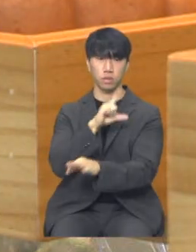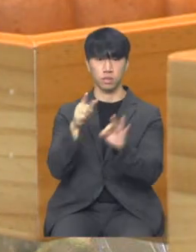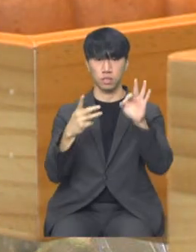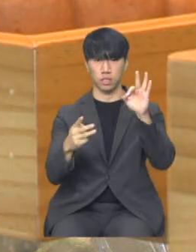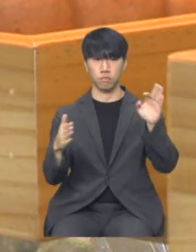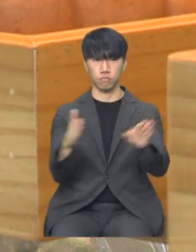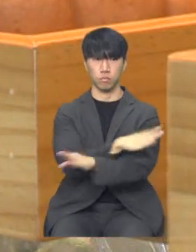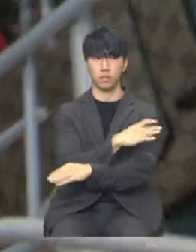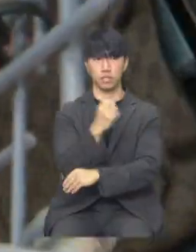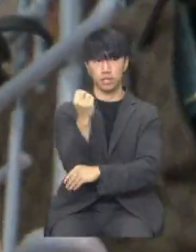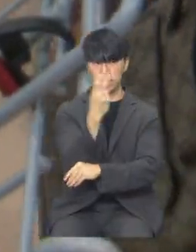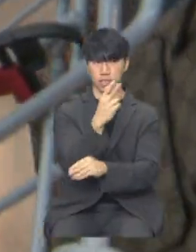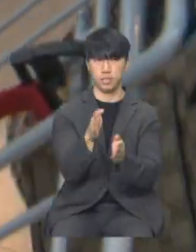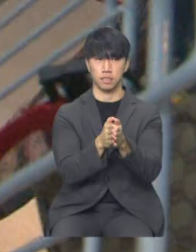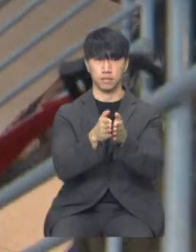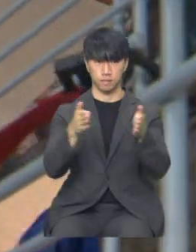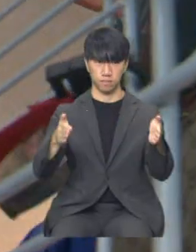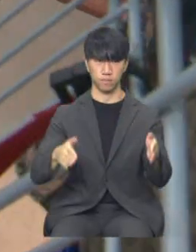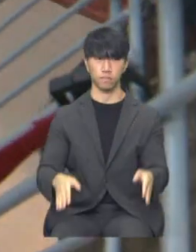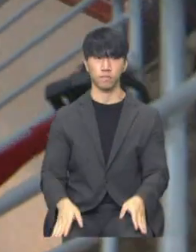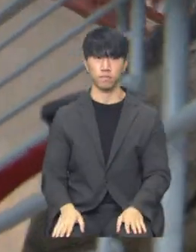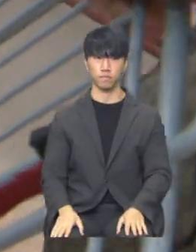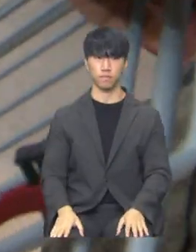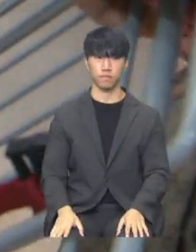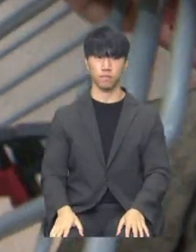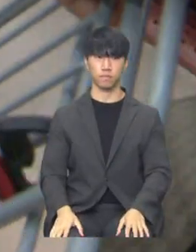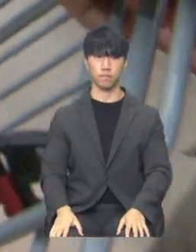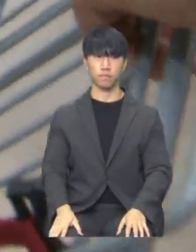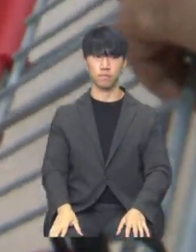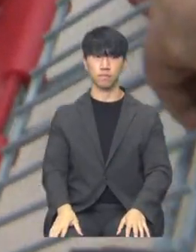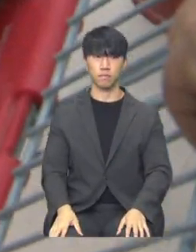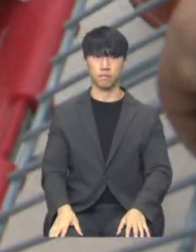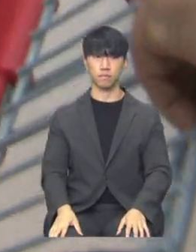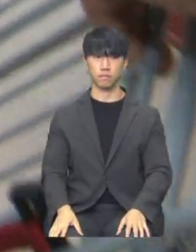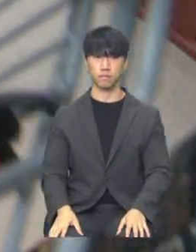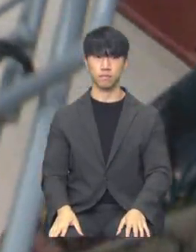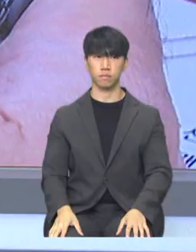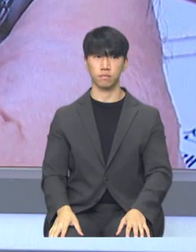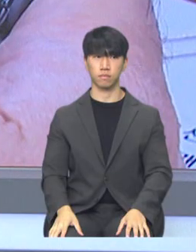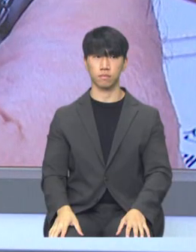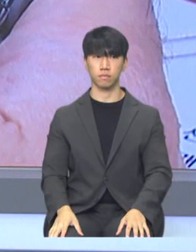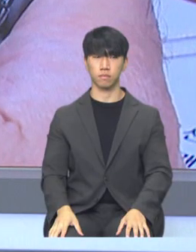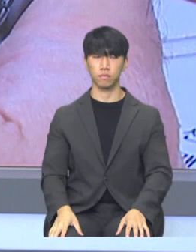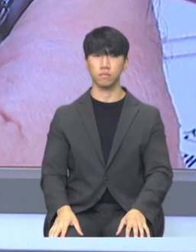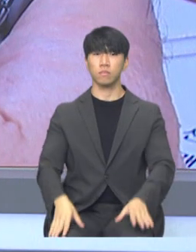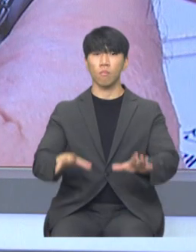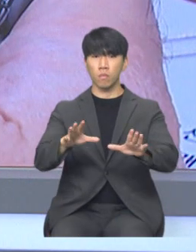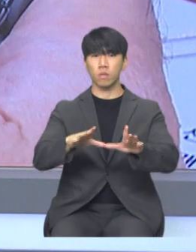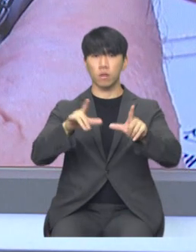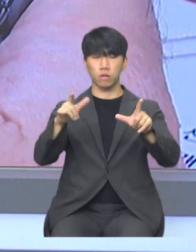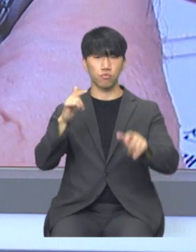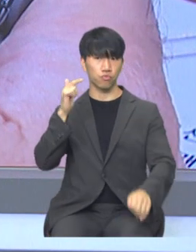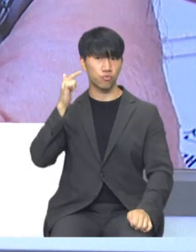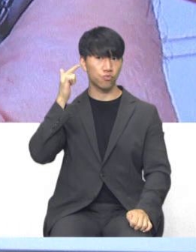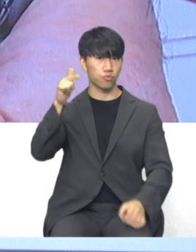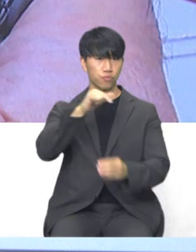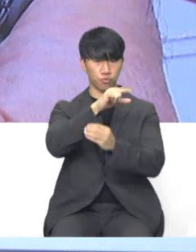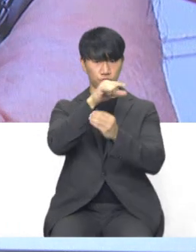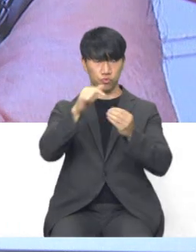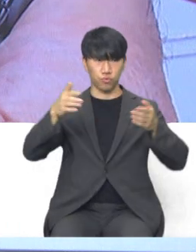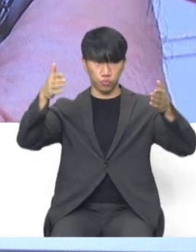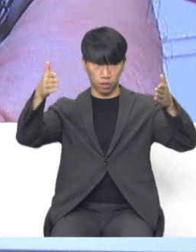3일부터는 정상 영업합니다. BTV 뉴스 이재문입니다. 올해는 엿새간 추석